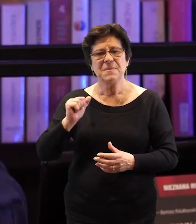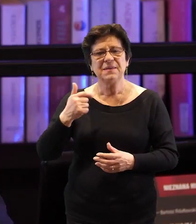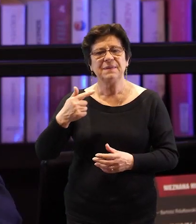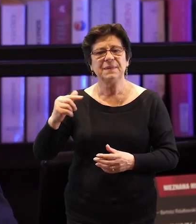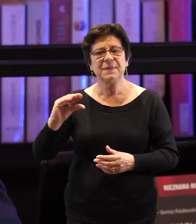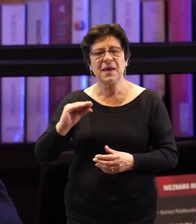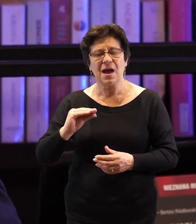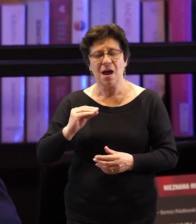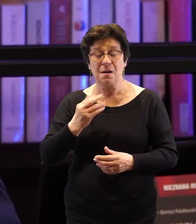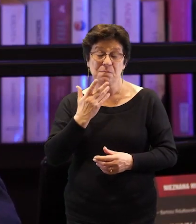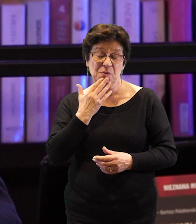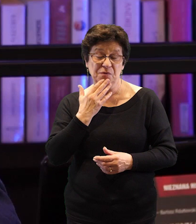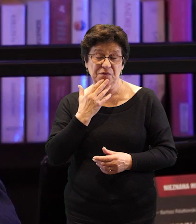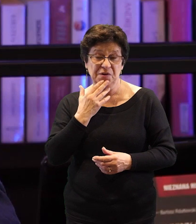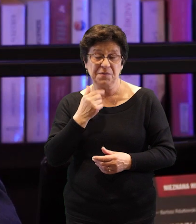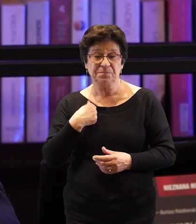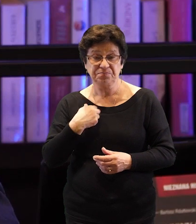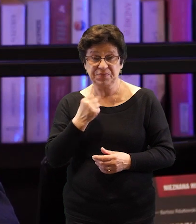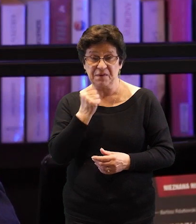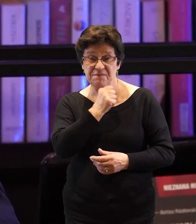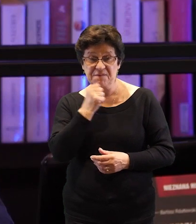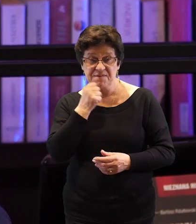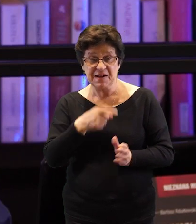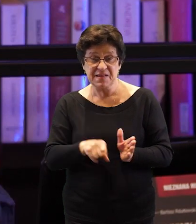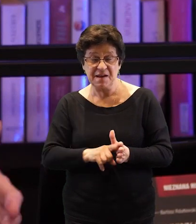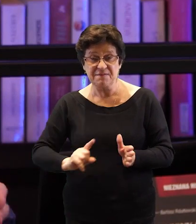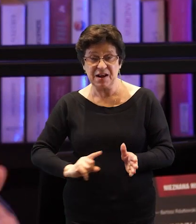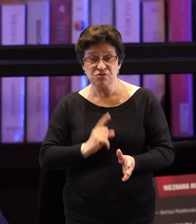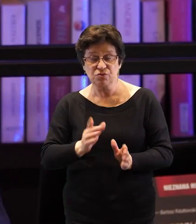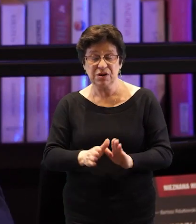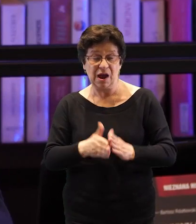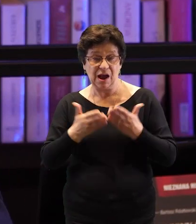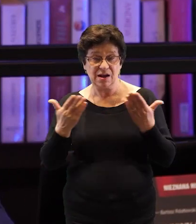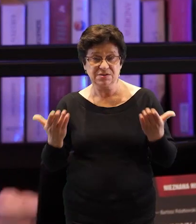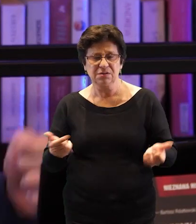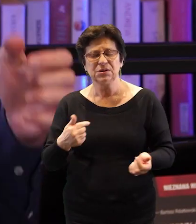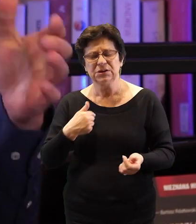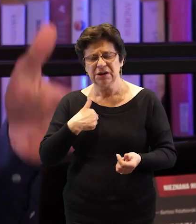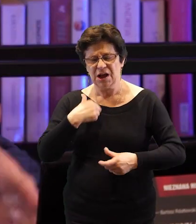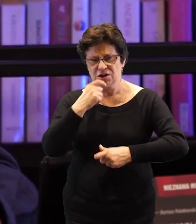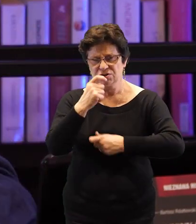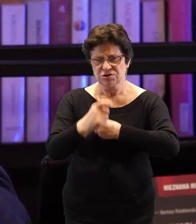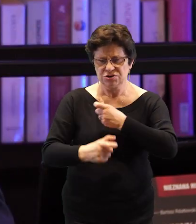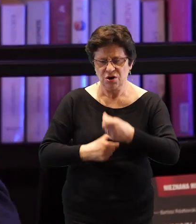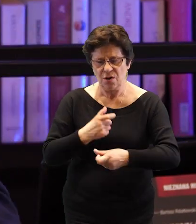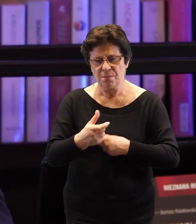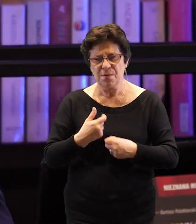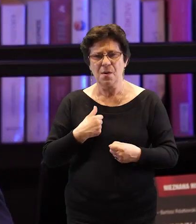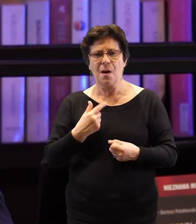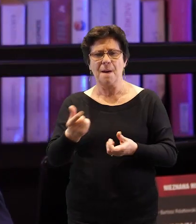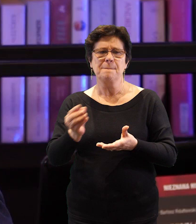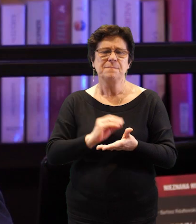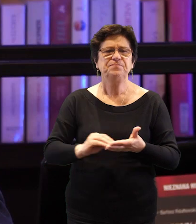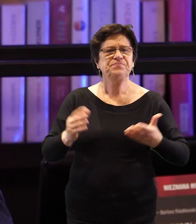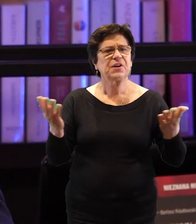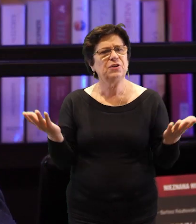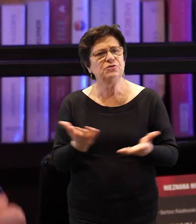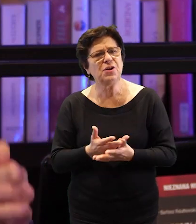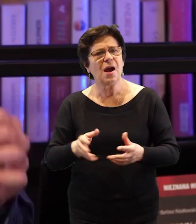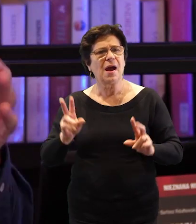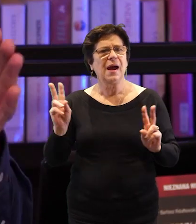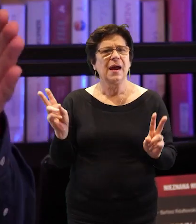twierdzi, dając wywiad dla tej francuskiej gazety, że to on stworzył takie konstrukcje, podaje dokładnie gdzie,